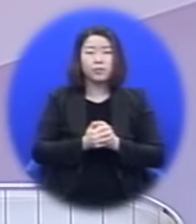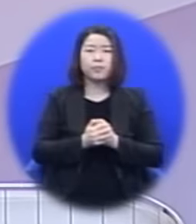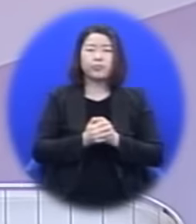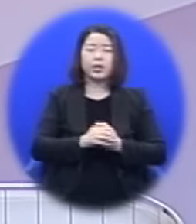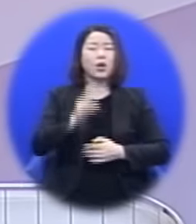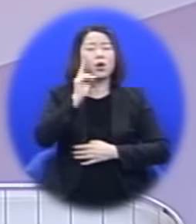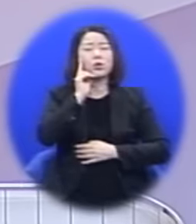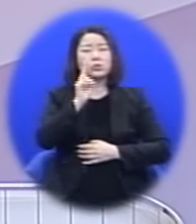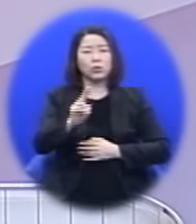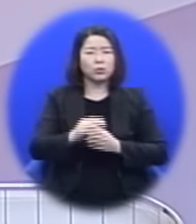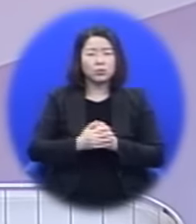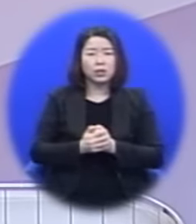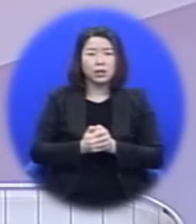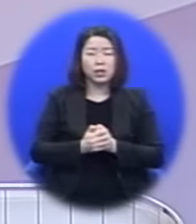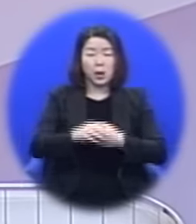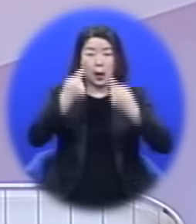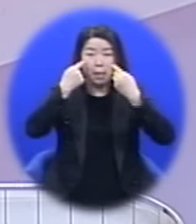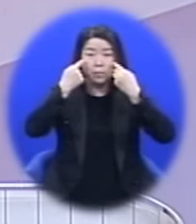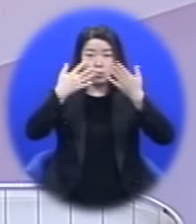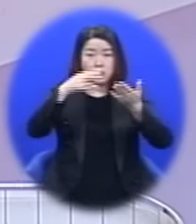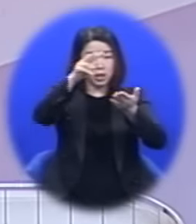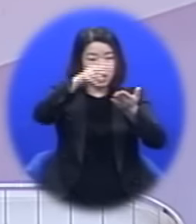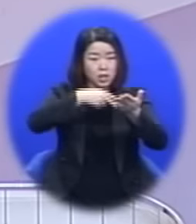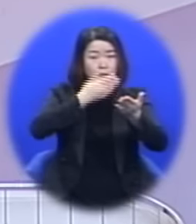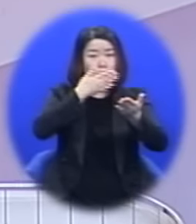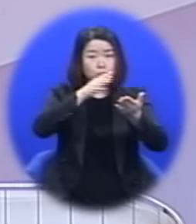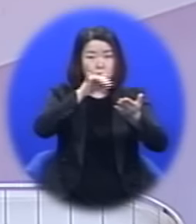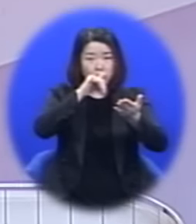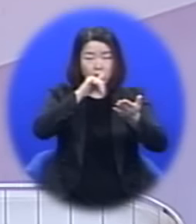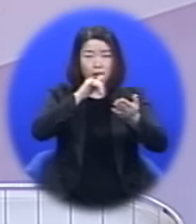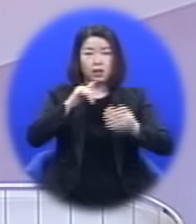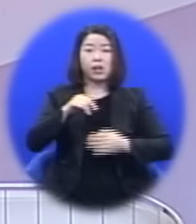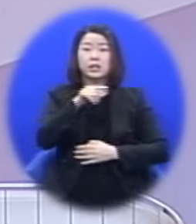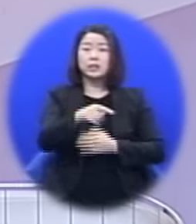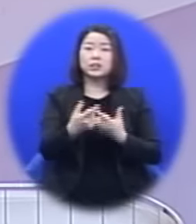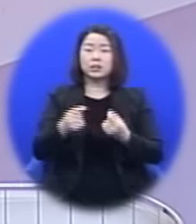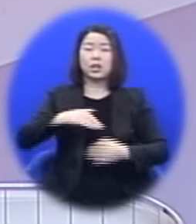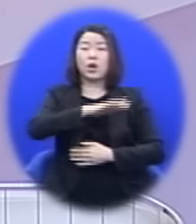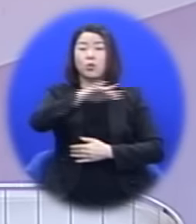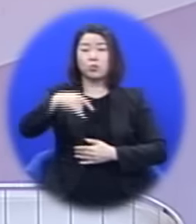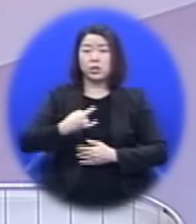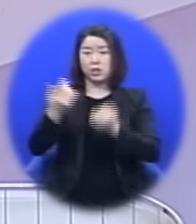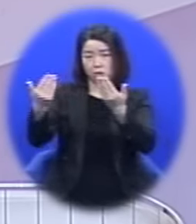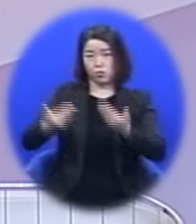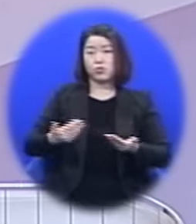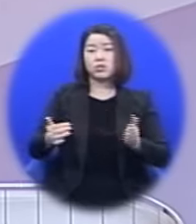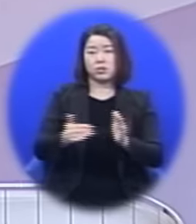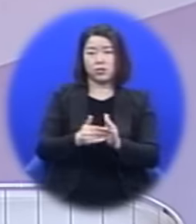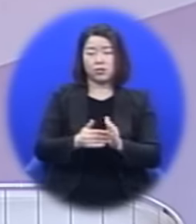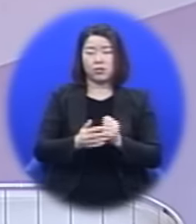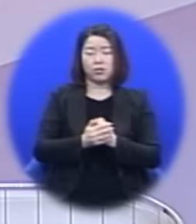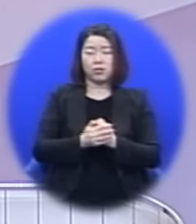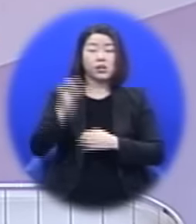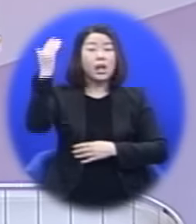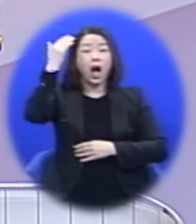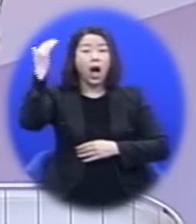너무나 분명히 읽을 수 있도록 그렇게 우리에게 주셨습니다.